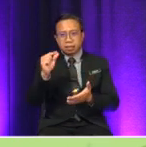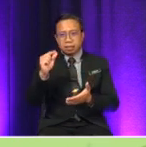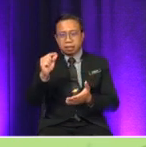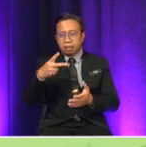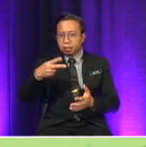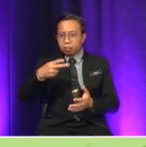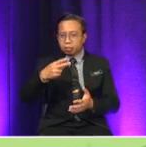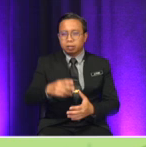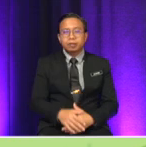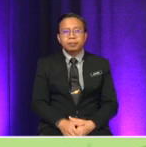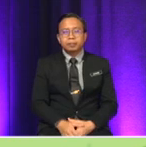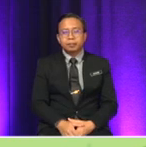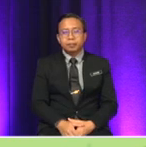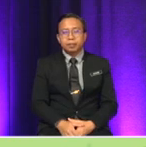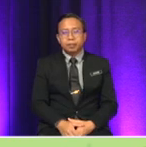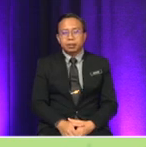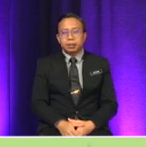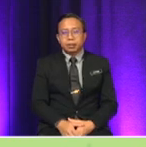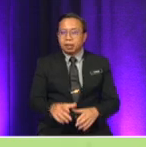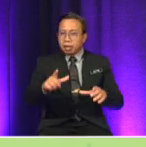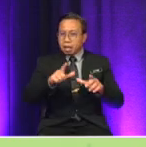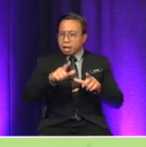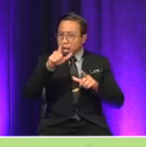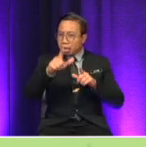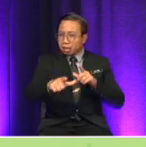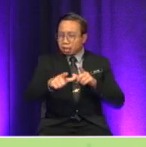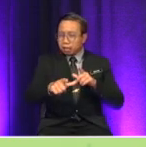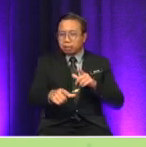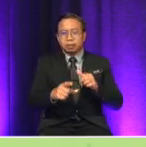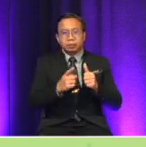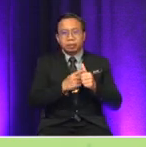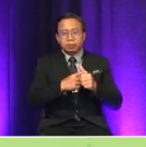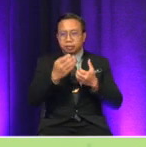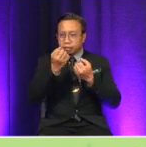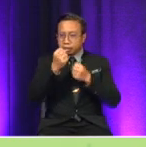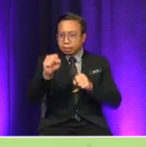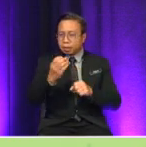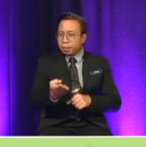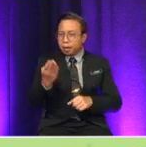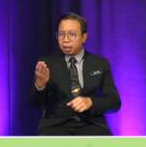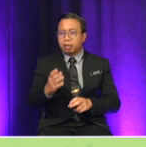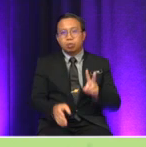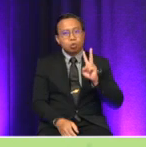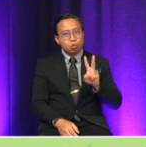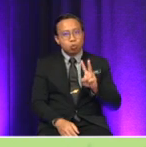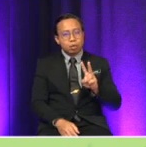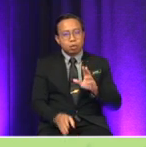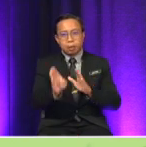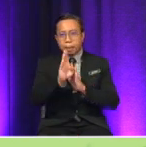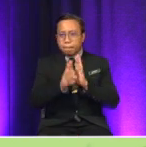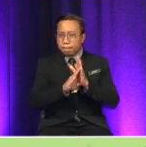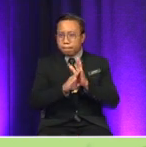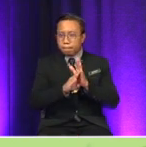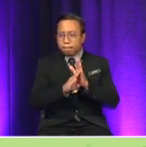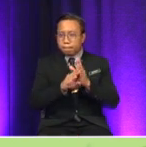warna A4. Langkah pelaksanaan, yang pertama, menyediakan bahan dan peralatan. Kedua, bermesra dengan kanak-kanak dan